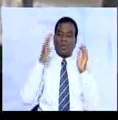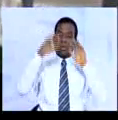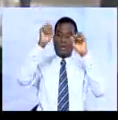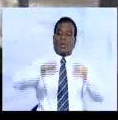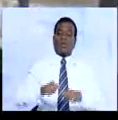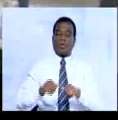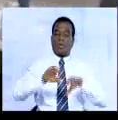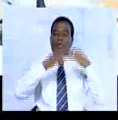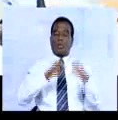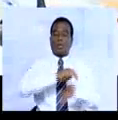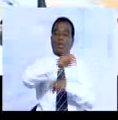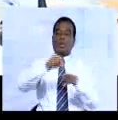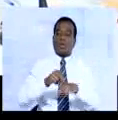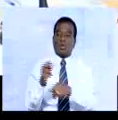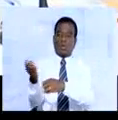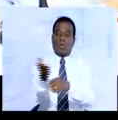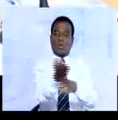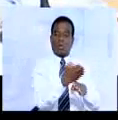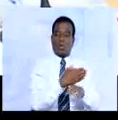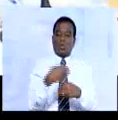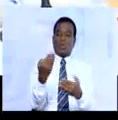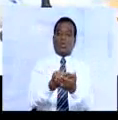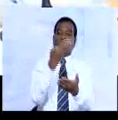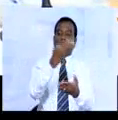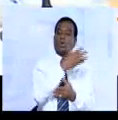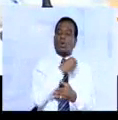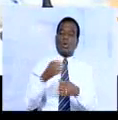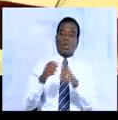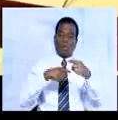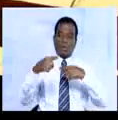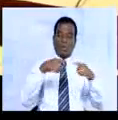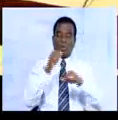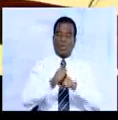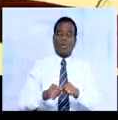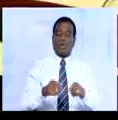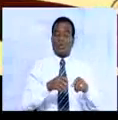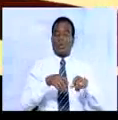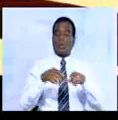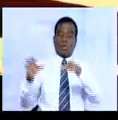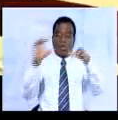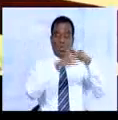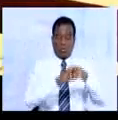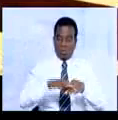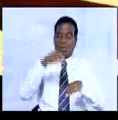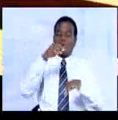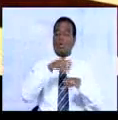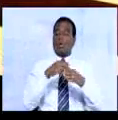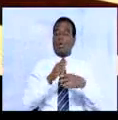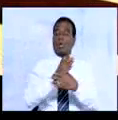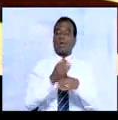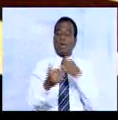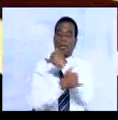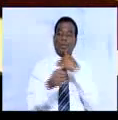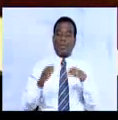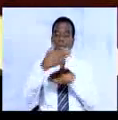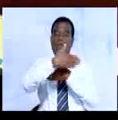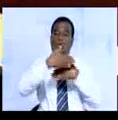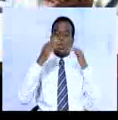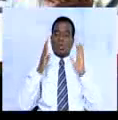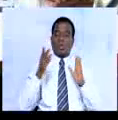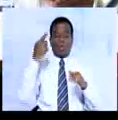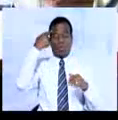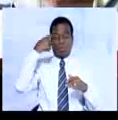des commissions nationales dans la mobilisation des ressources et échanger sur des pistes de collaboration éventuelles entre les pays voisins